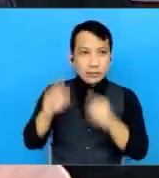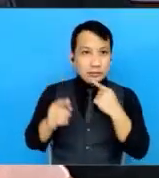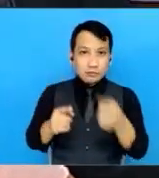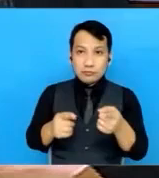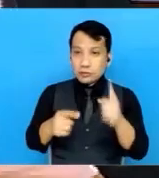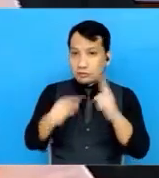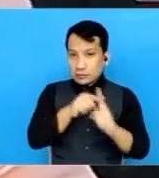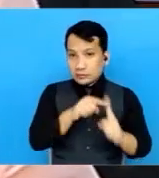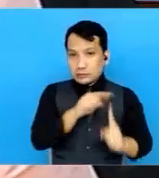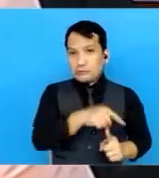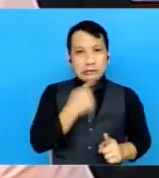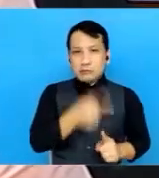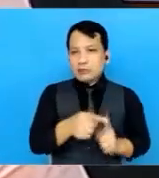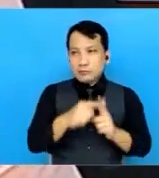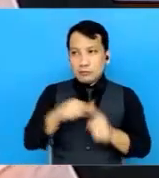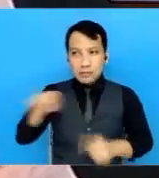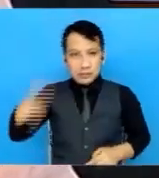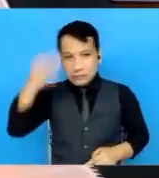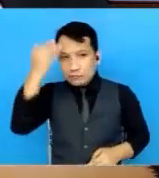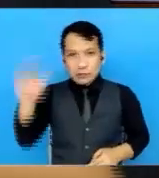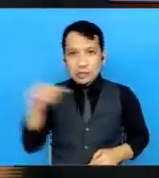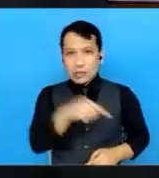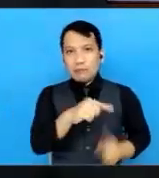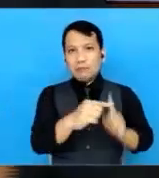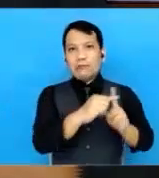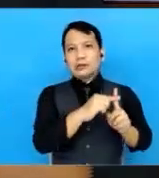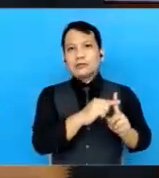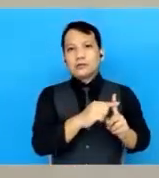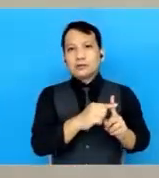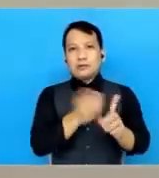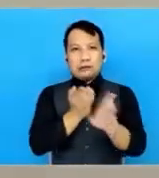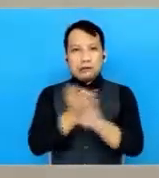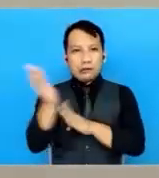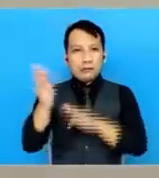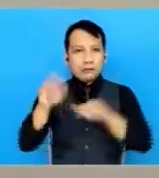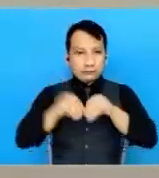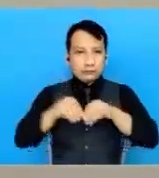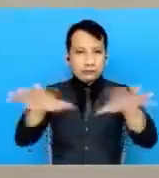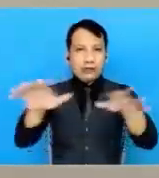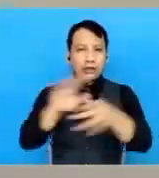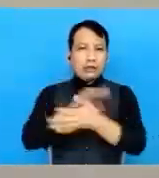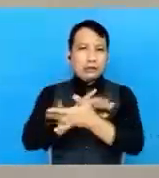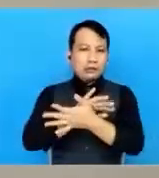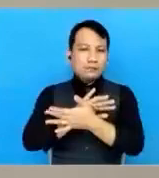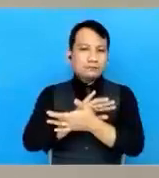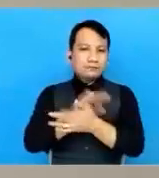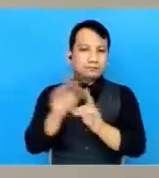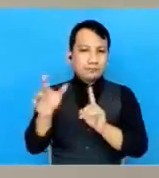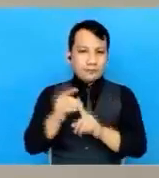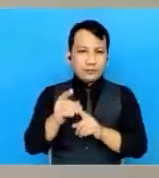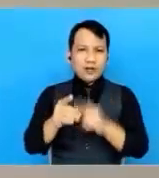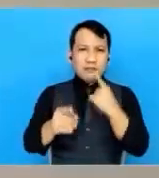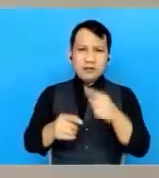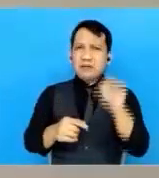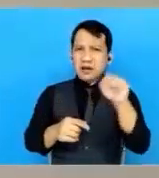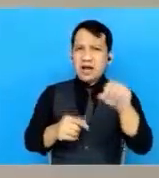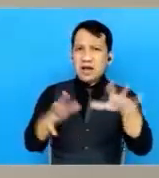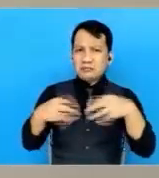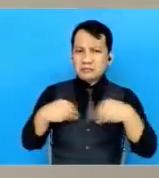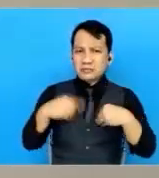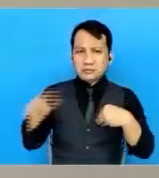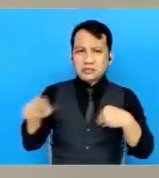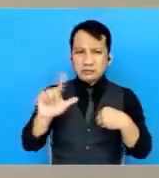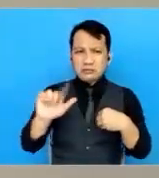eh. Hindi mo rin naman alam na positive siya. So dire-diretso ang hawahan. May ilang residente sang-ayon sa diskarte ng